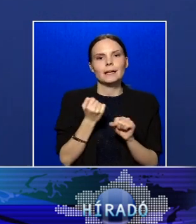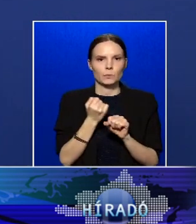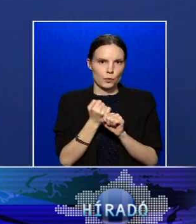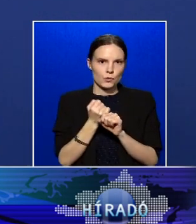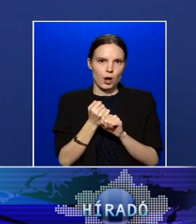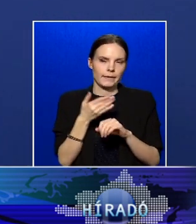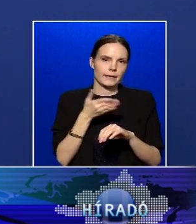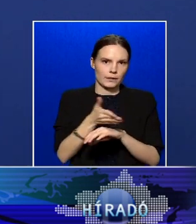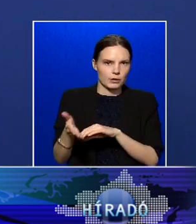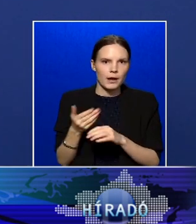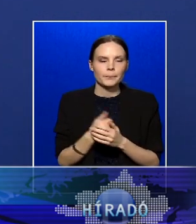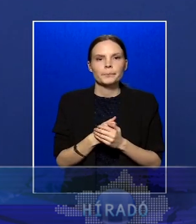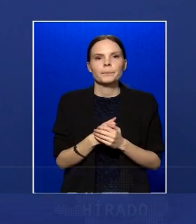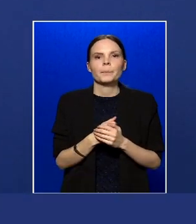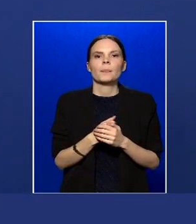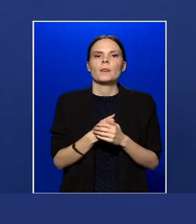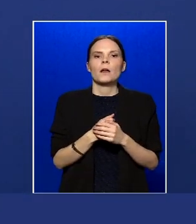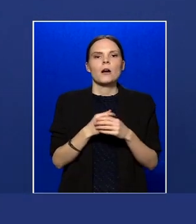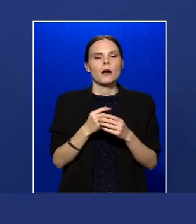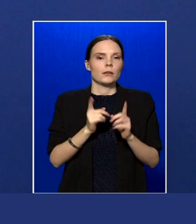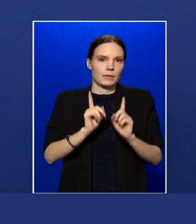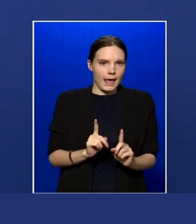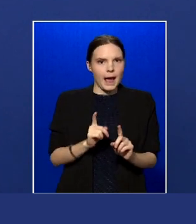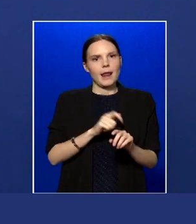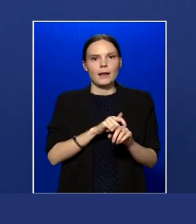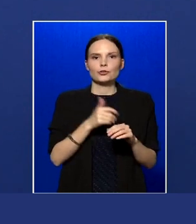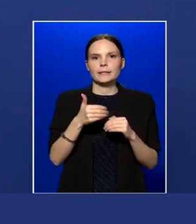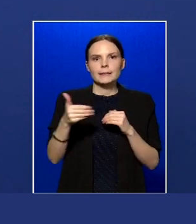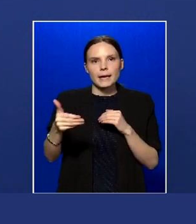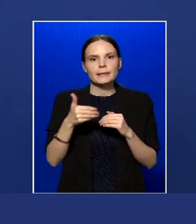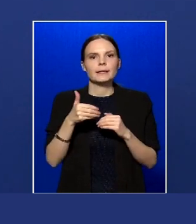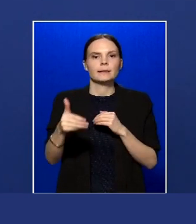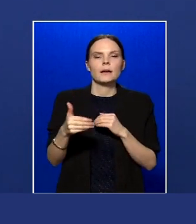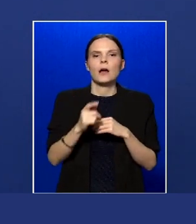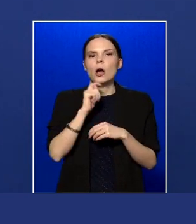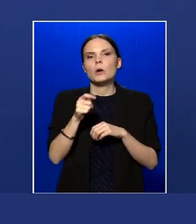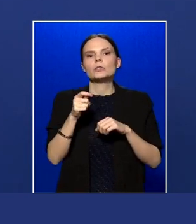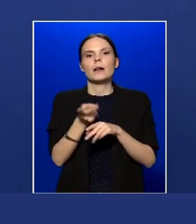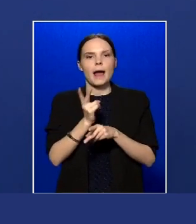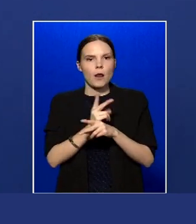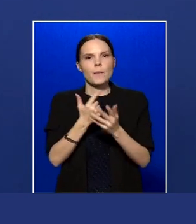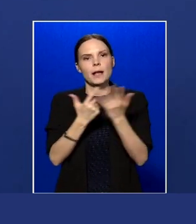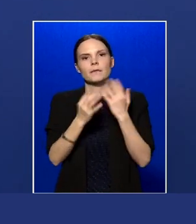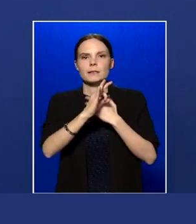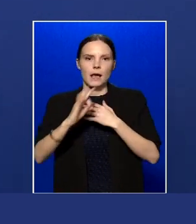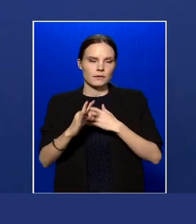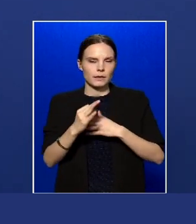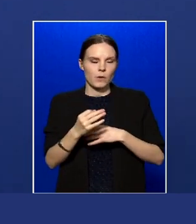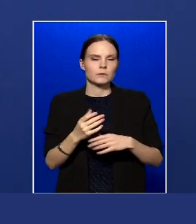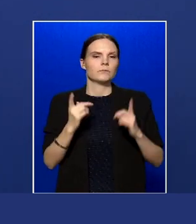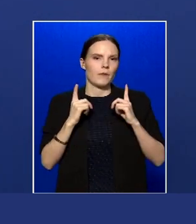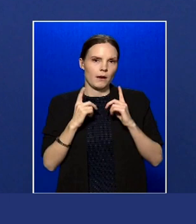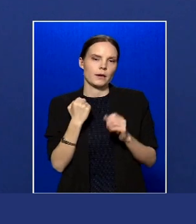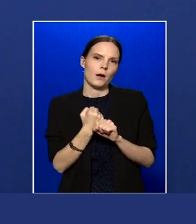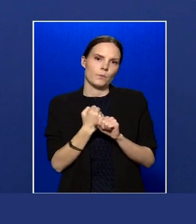kapcsolódóan. Az elkerületlen leállás idejére eső bért igazságos plafon mellett a magyar állam 70%-ban átvállalja